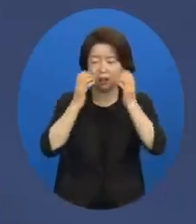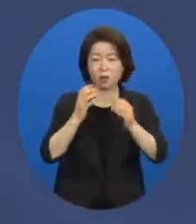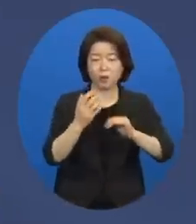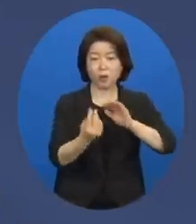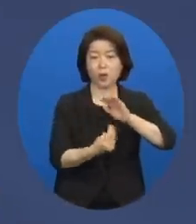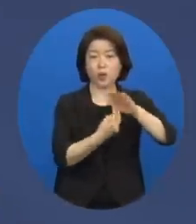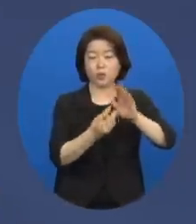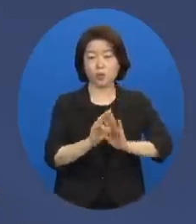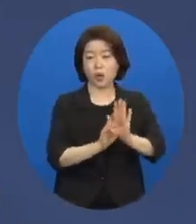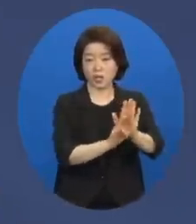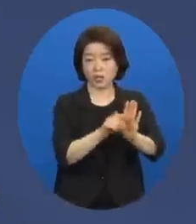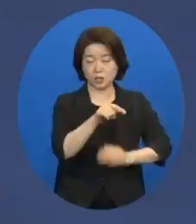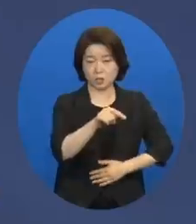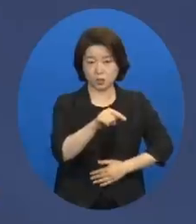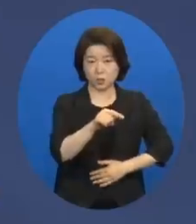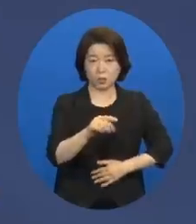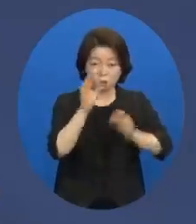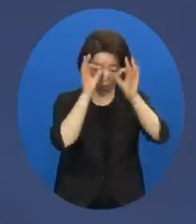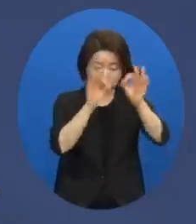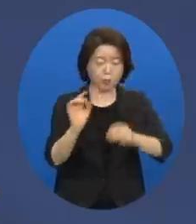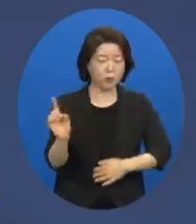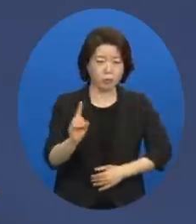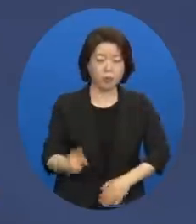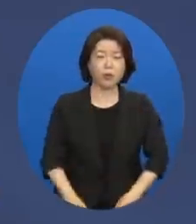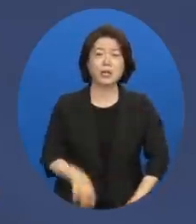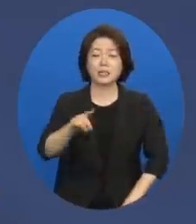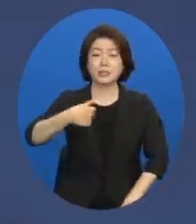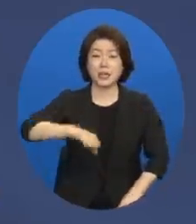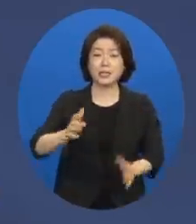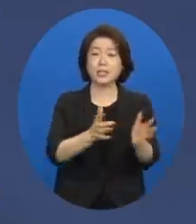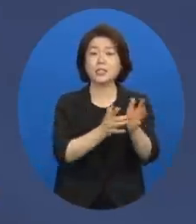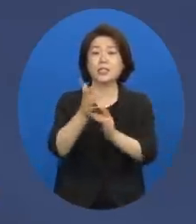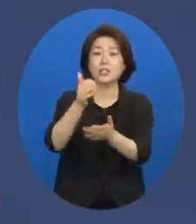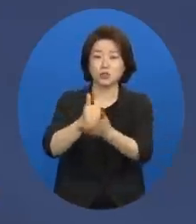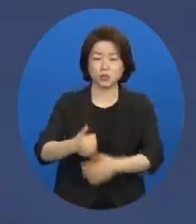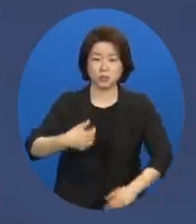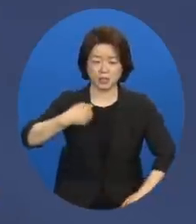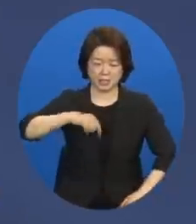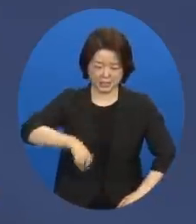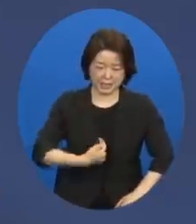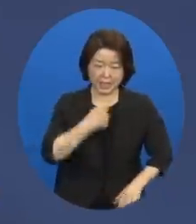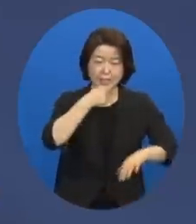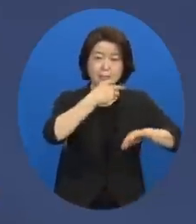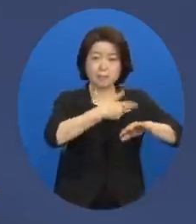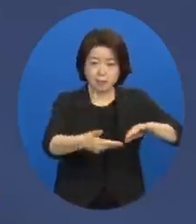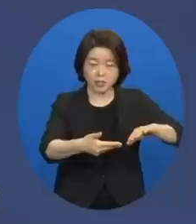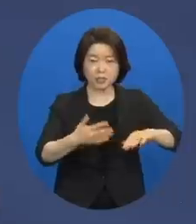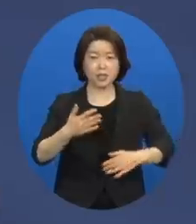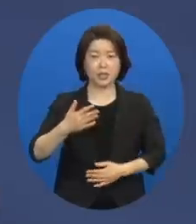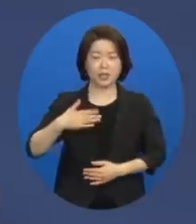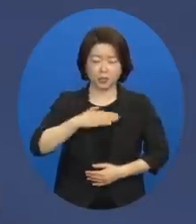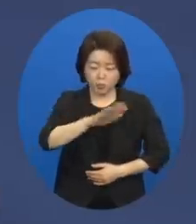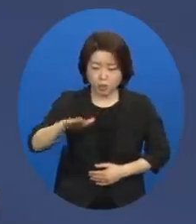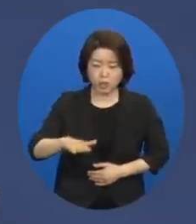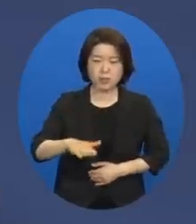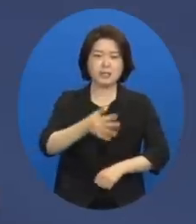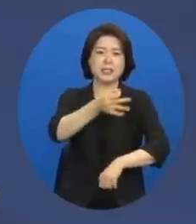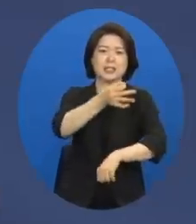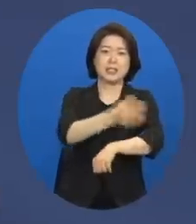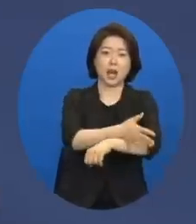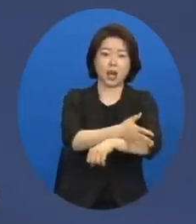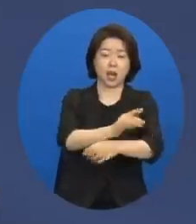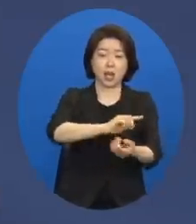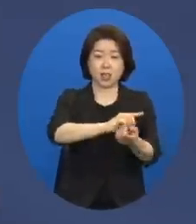1장 5절 이하에는 이렇게 말합니다. 그 아들 예수께서 자기 피로 우리를 사서